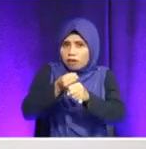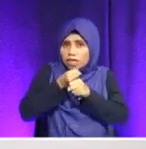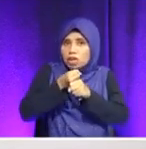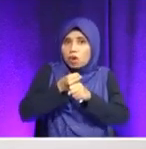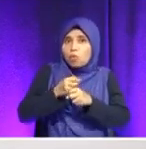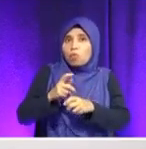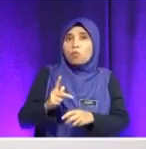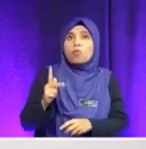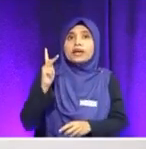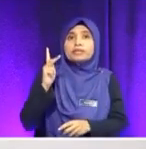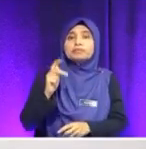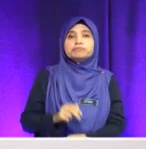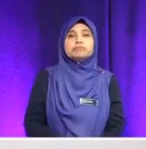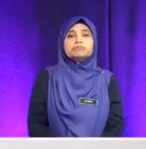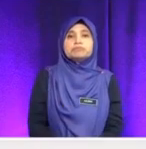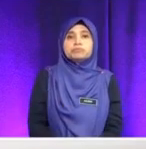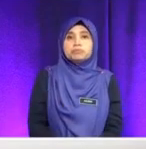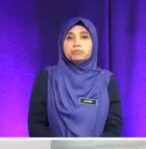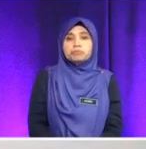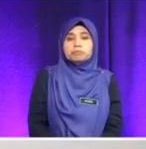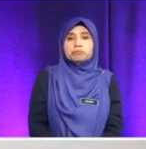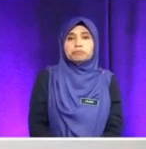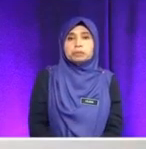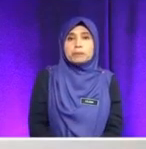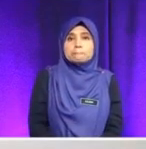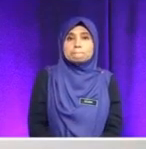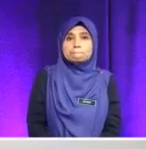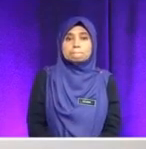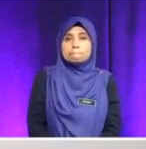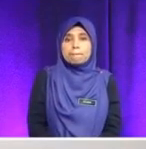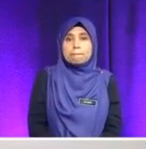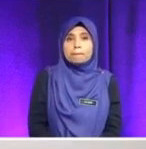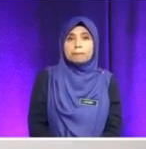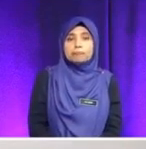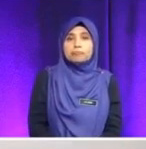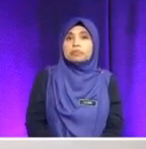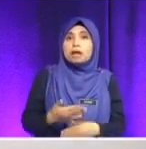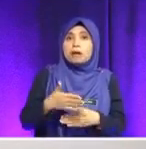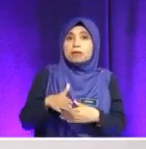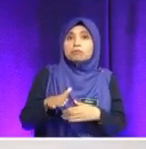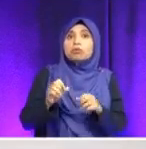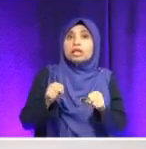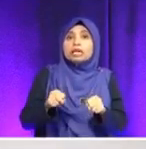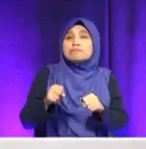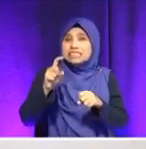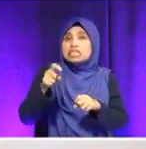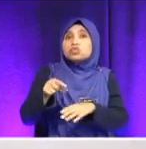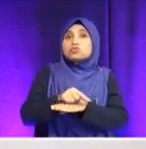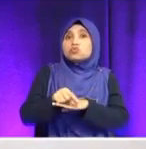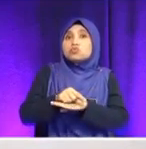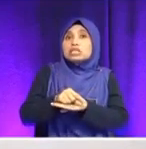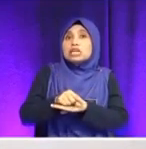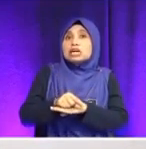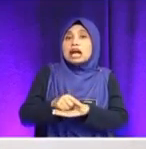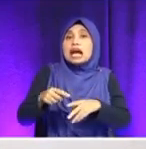Okey, seterusnya macam ni. Macam ni. Maknanya boleh. Dia kena pakai kain yang keras jugalah, cikgu. Ya, sebab tu kita